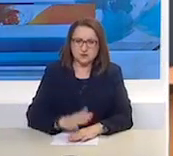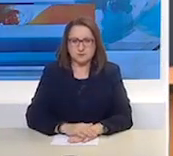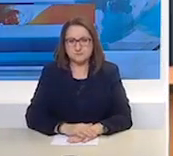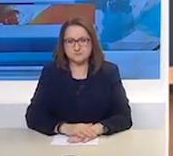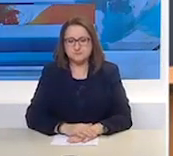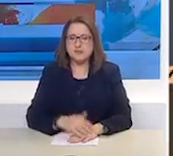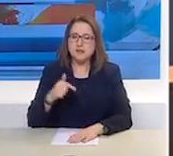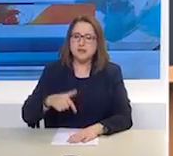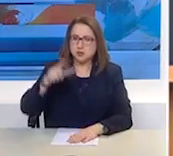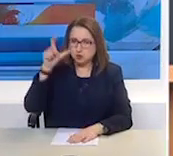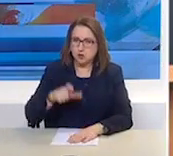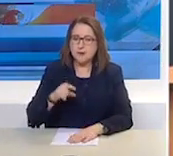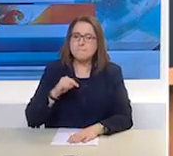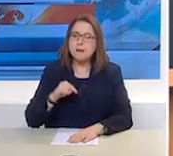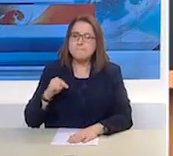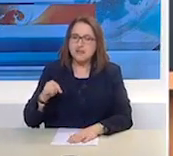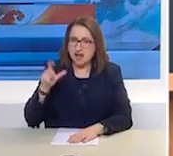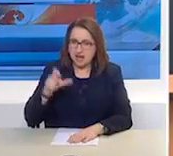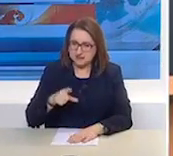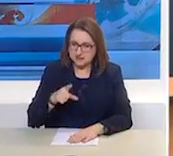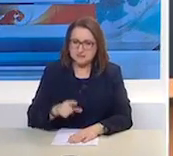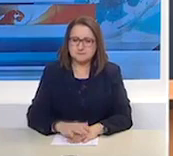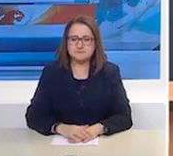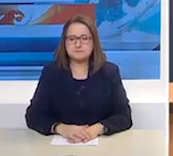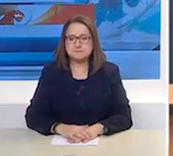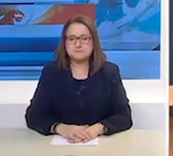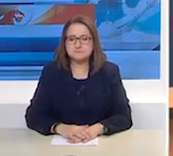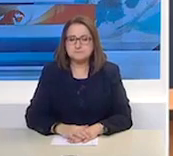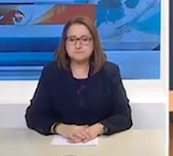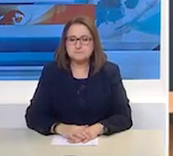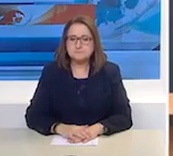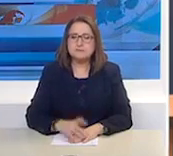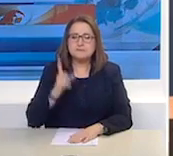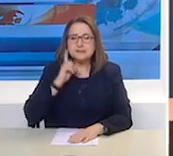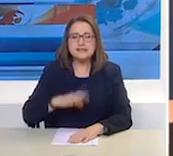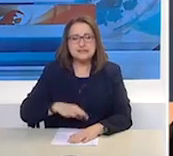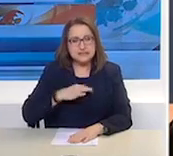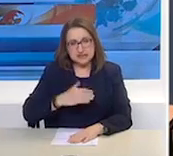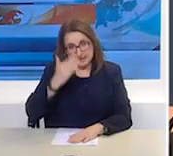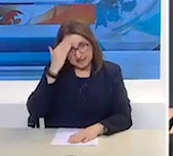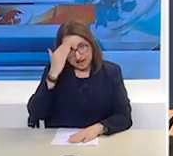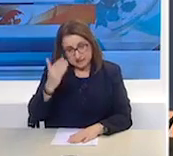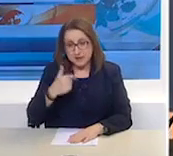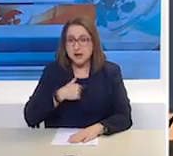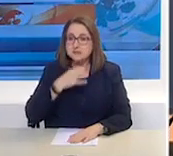έχει ο κύριος Παπαθανάσης. Κυρίες και κύριοι, καλησπέρα σας. Σας γνωρίζουμε τις δραστηριότητες και τους κανόνες λειτουργίας των